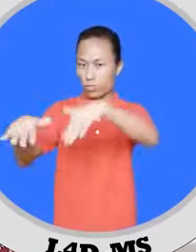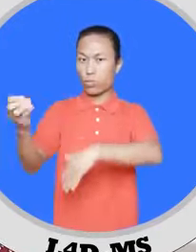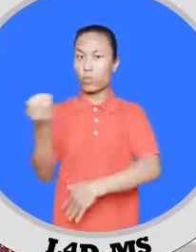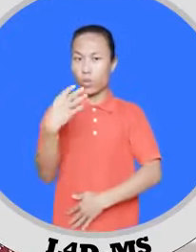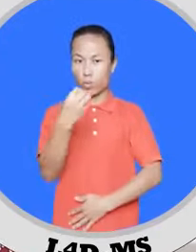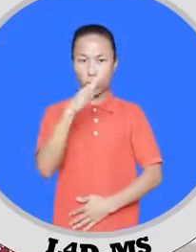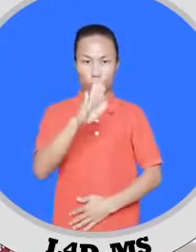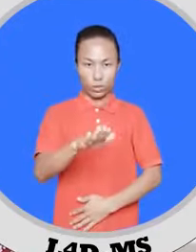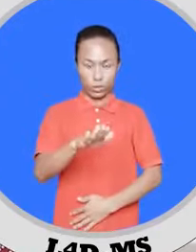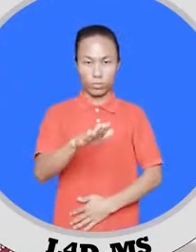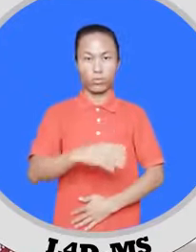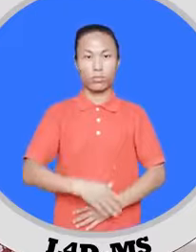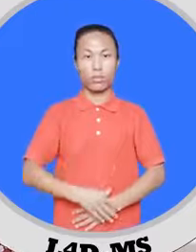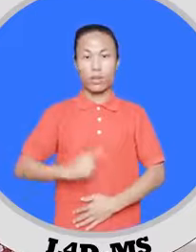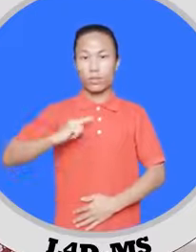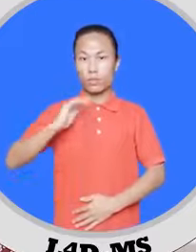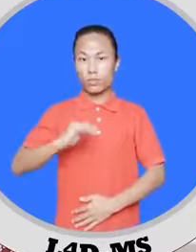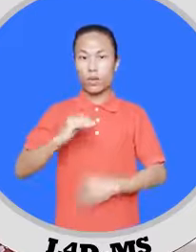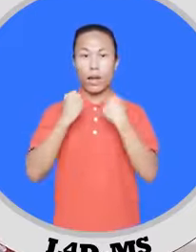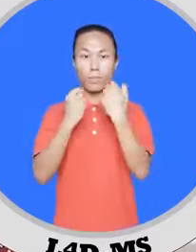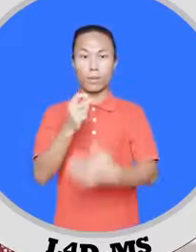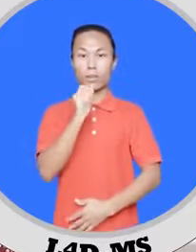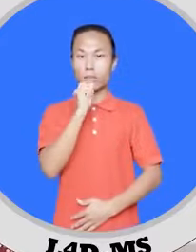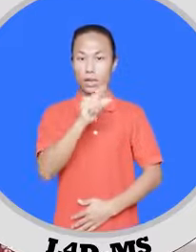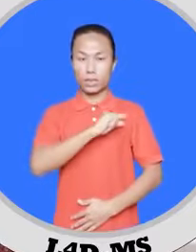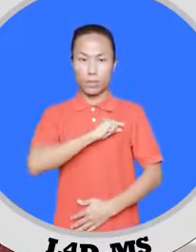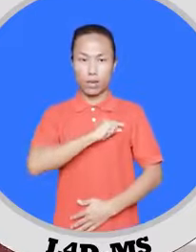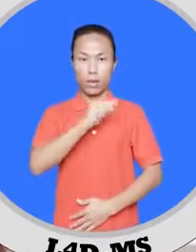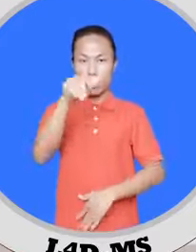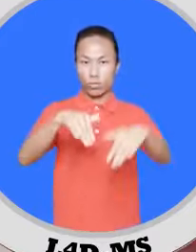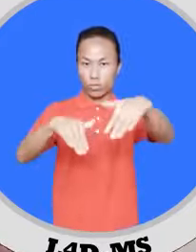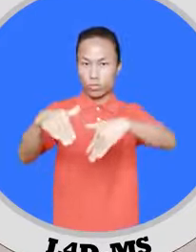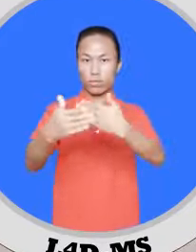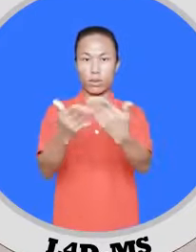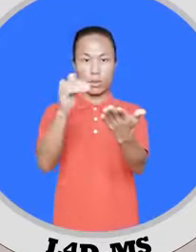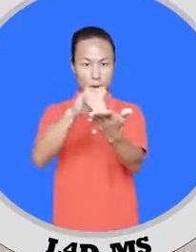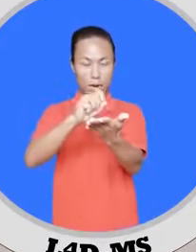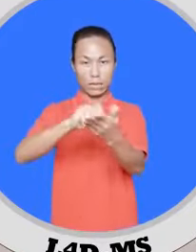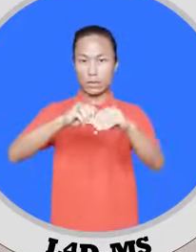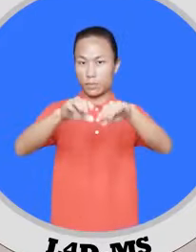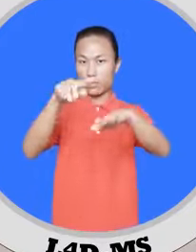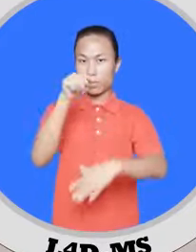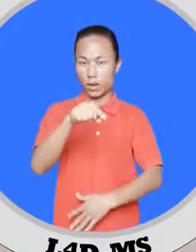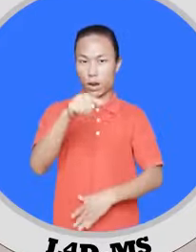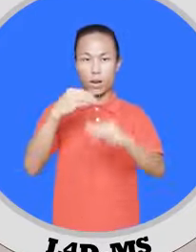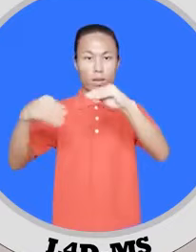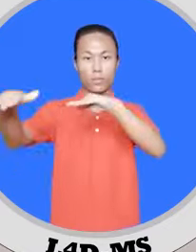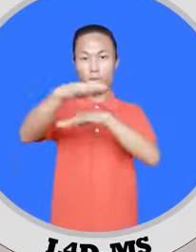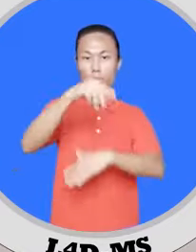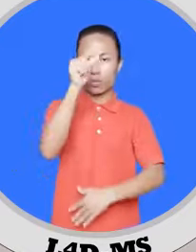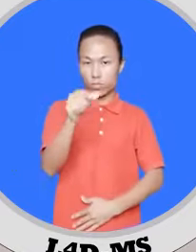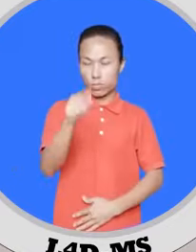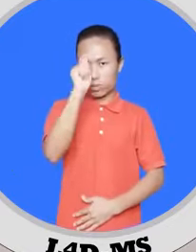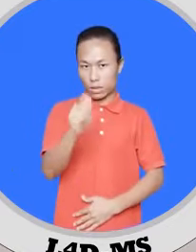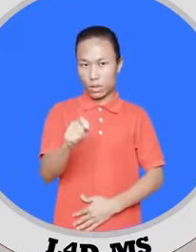ည်းတွေလူရက်သွားတယ်လို့ဒေသခံတွေရဲ့ပြောကြားချက်နဲ့ဖော်ပြခဲ့ကြပါတယ် အဲ့လိုဖော်ပြထားရမှာလဲဘ